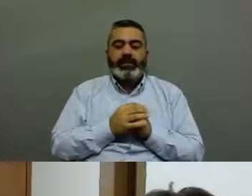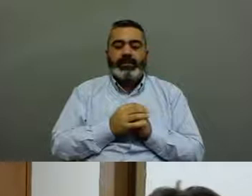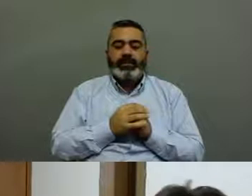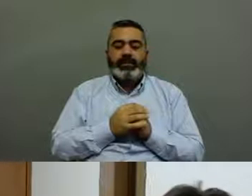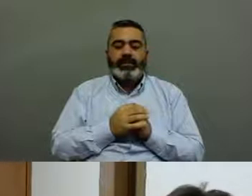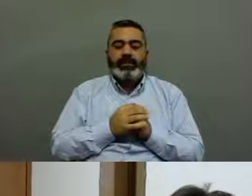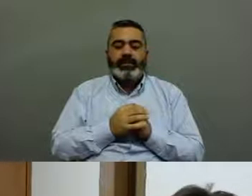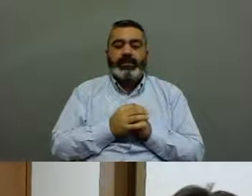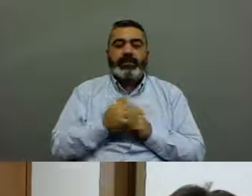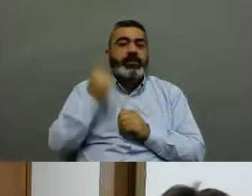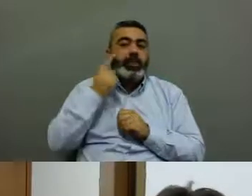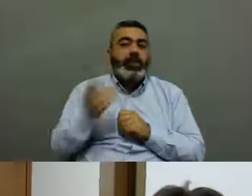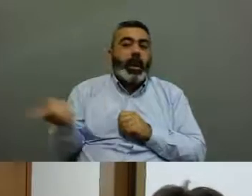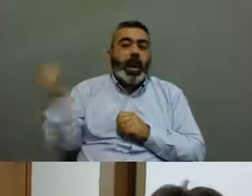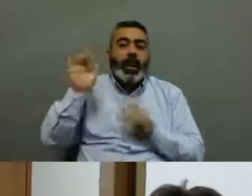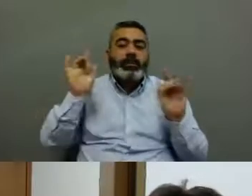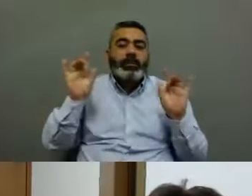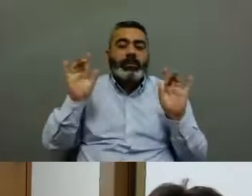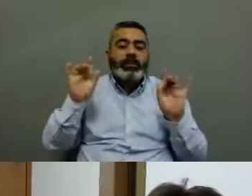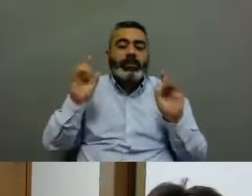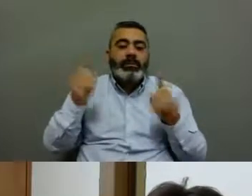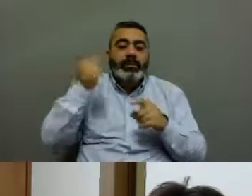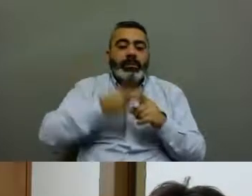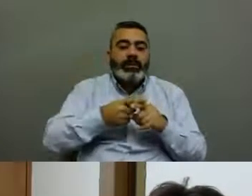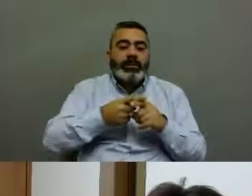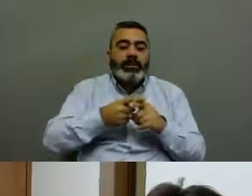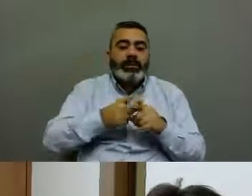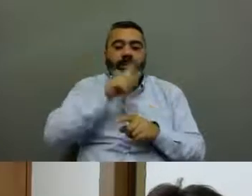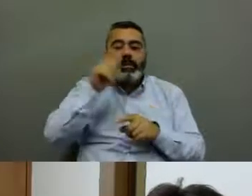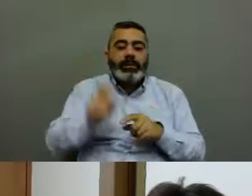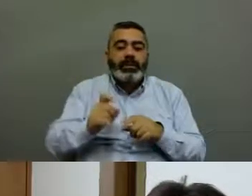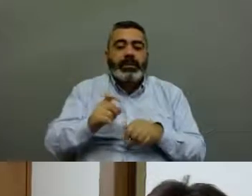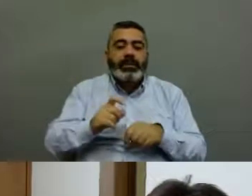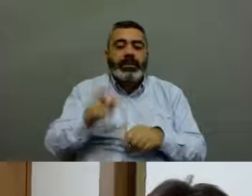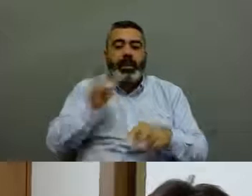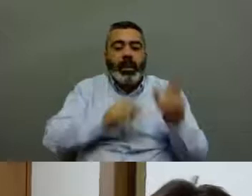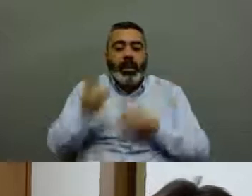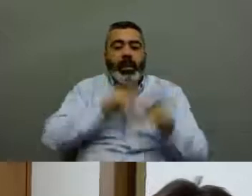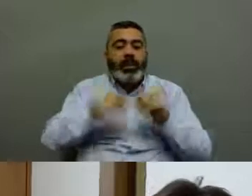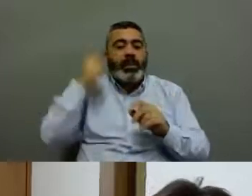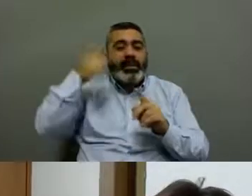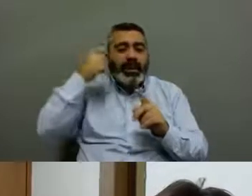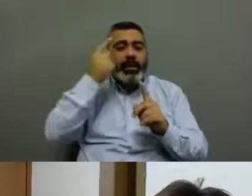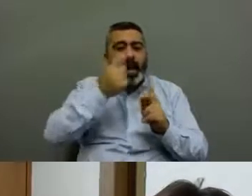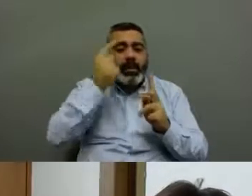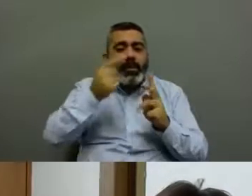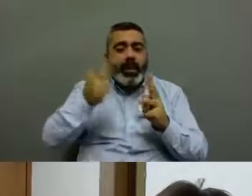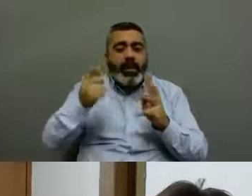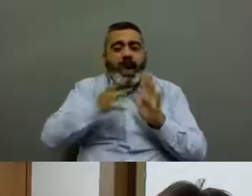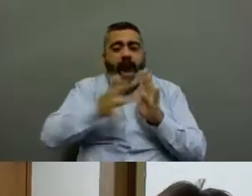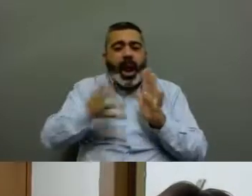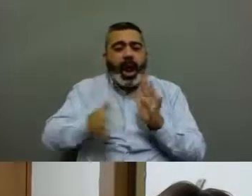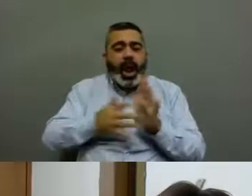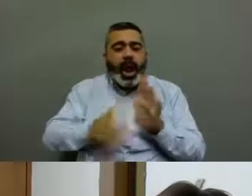Δεν ξέρω τι άλλο θα μπορούσα να προσθέσω. Ίσως θα μπορούσα να μιλάω για ώρες αν έπαιρνα την κάθε ταινία να αναλύσω από τα δικά